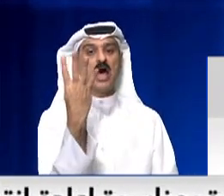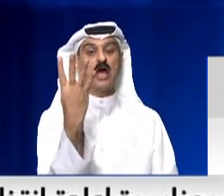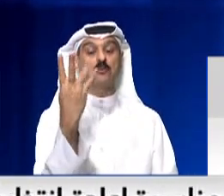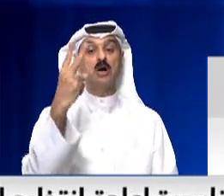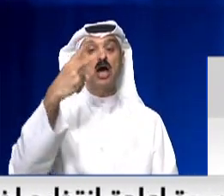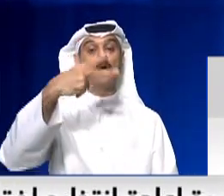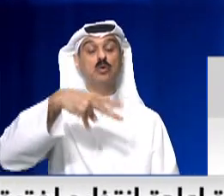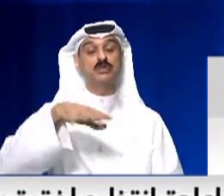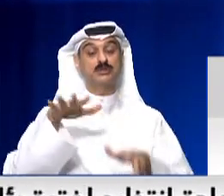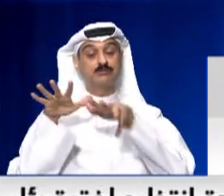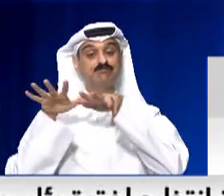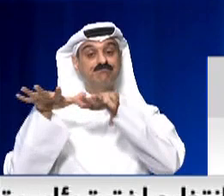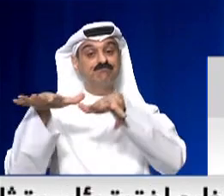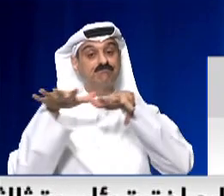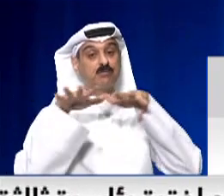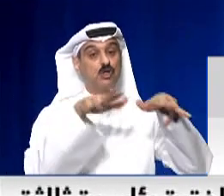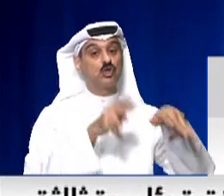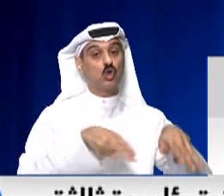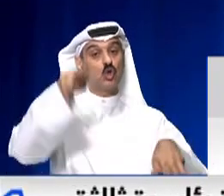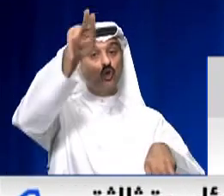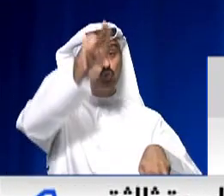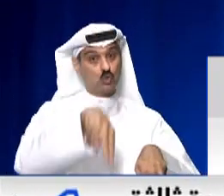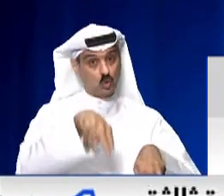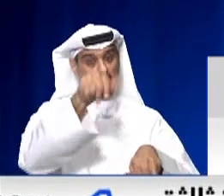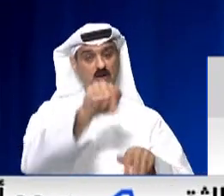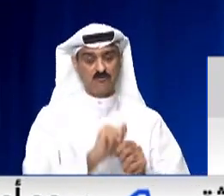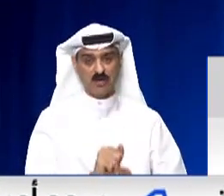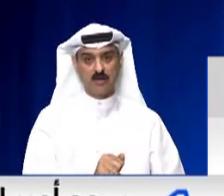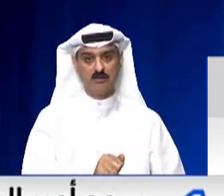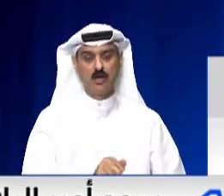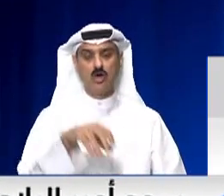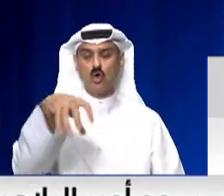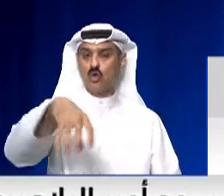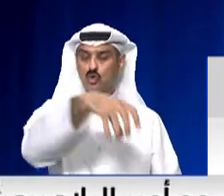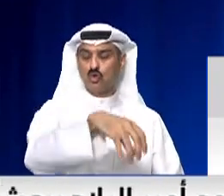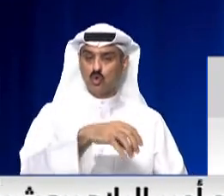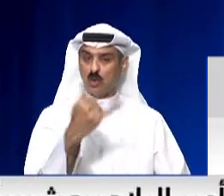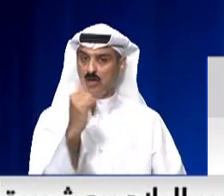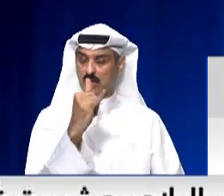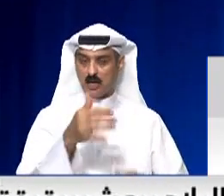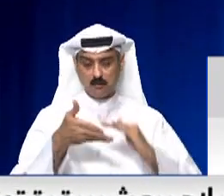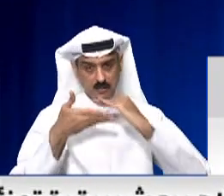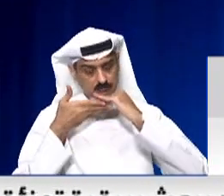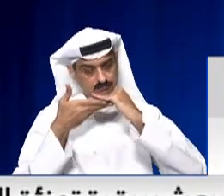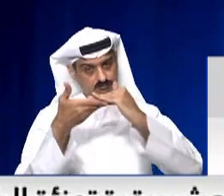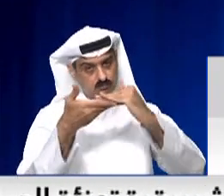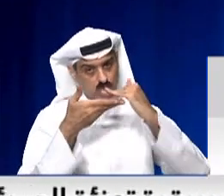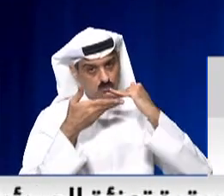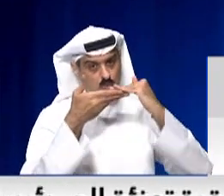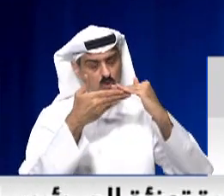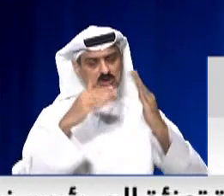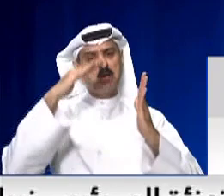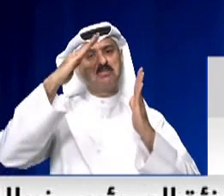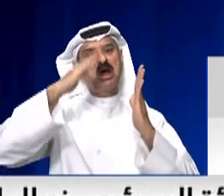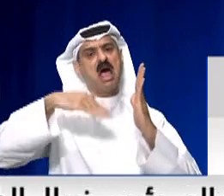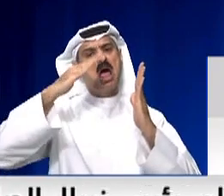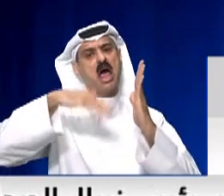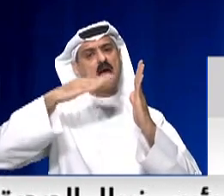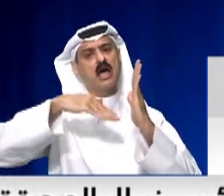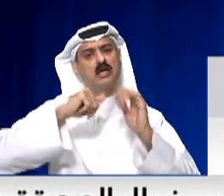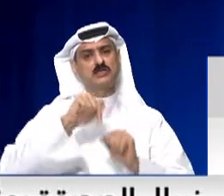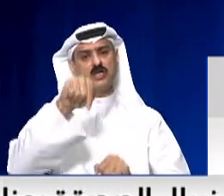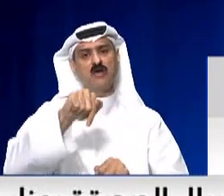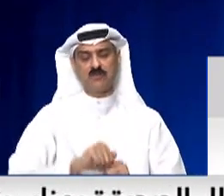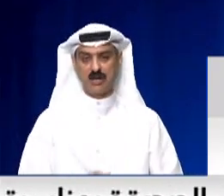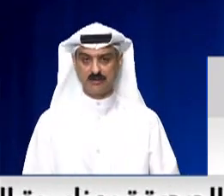التريليون دولار مشيرا الى ان مساهمه الدول العربيه في اسباب الاحترار منخفضه قياسيا